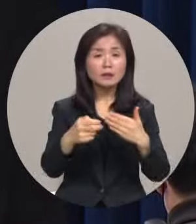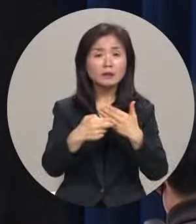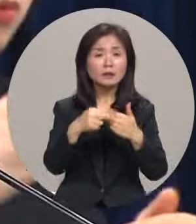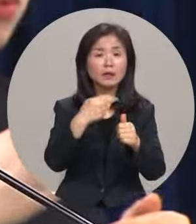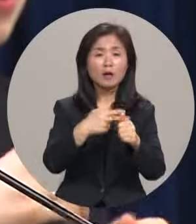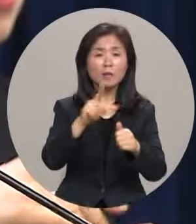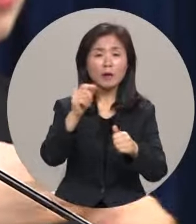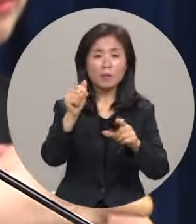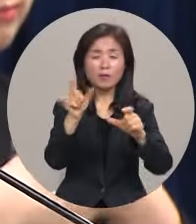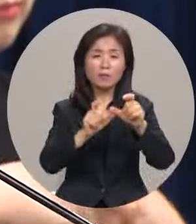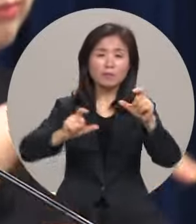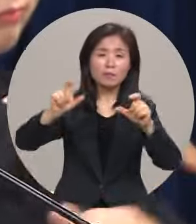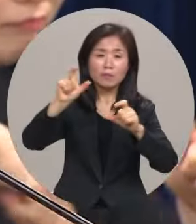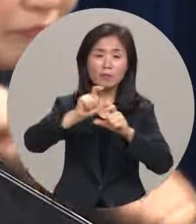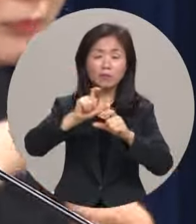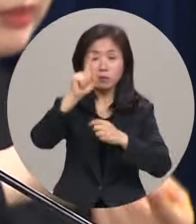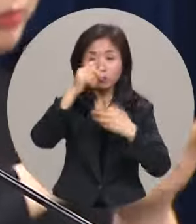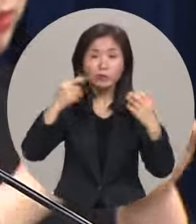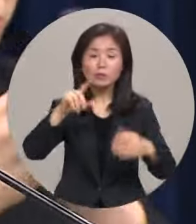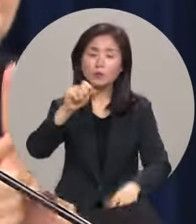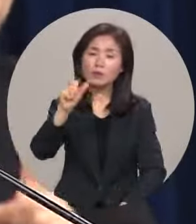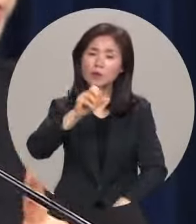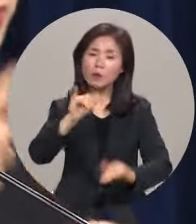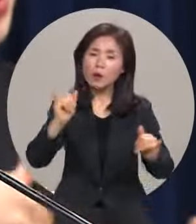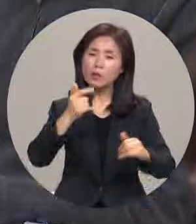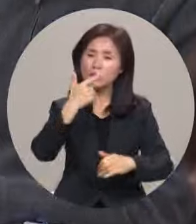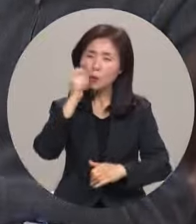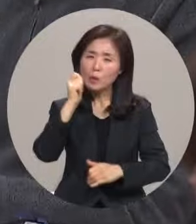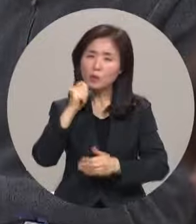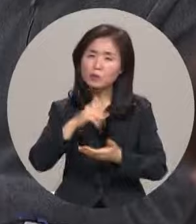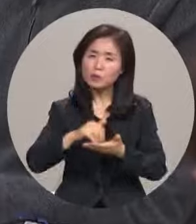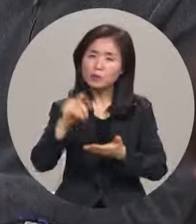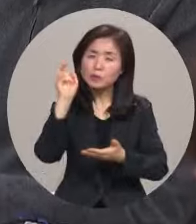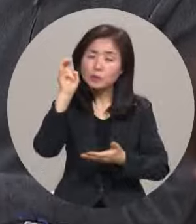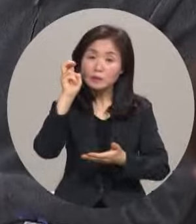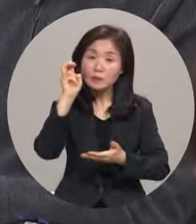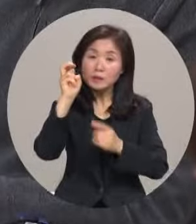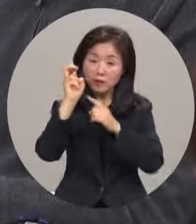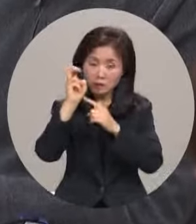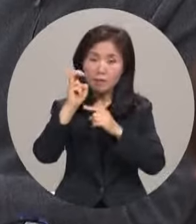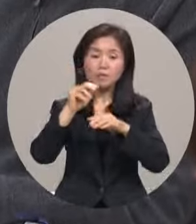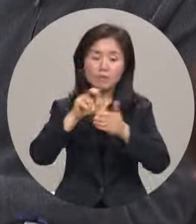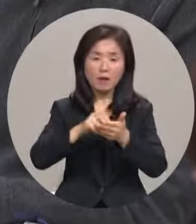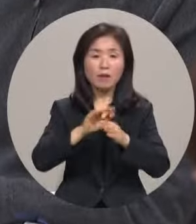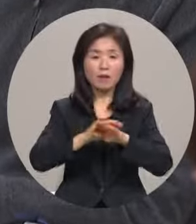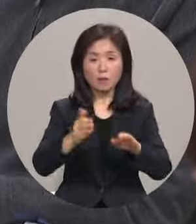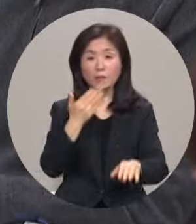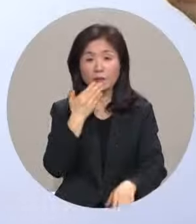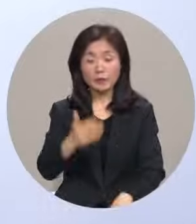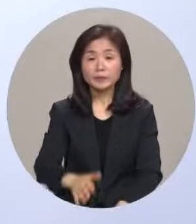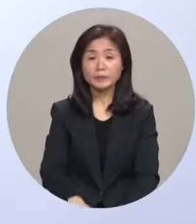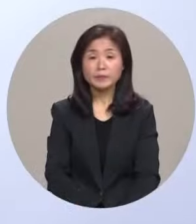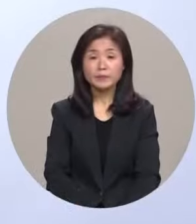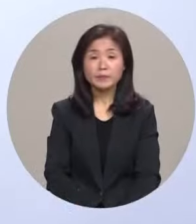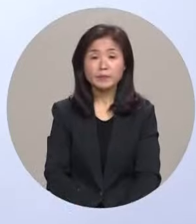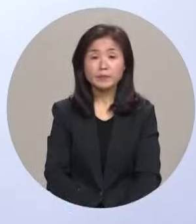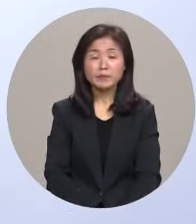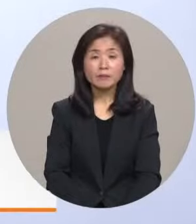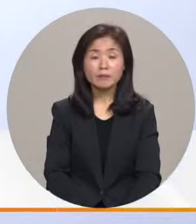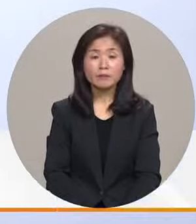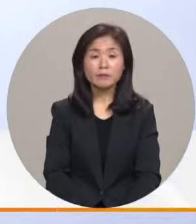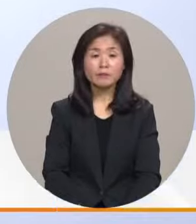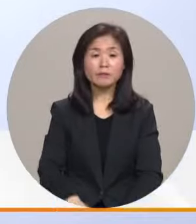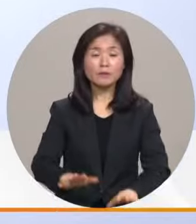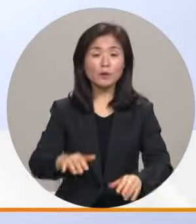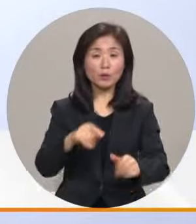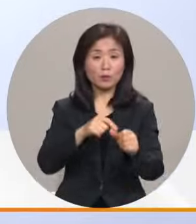확충돼 정부가 15,000명 가량 부족할 거라고 추산한 공백을 매울 수 있을 거란 겁니다 저희가 그